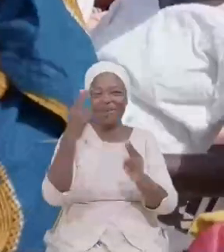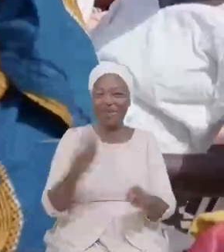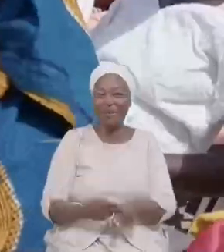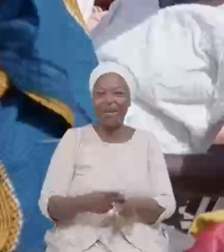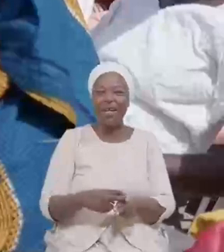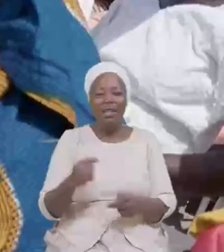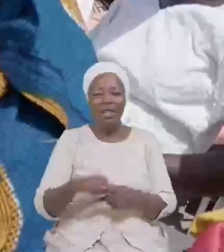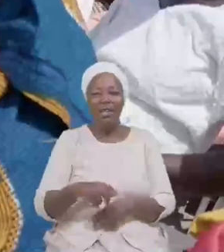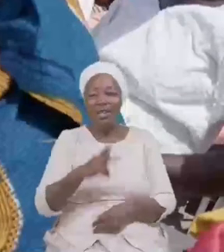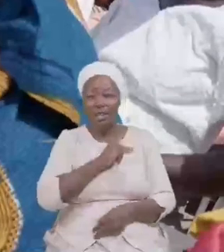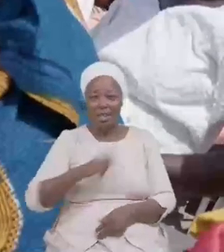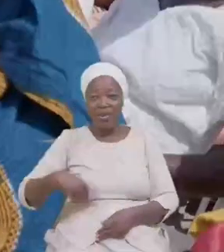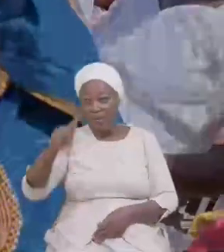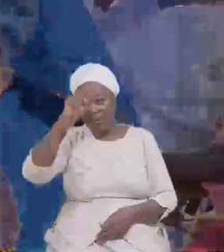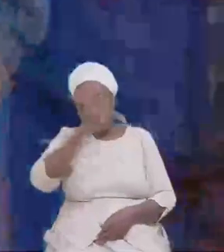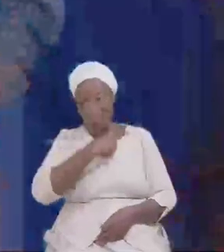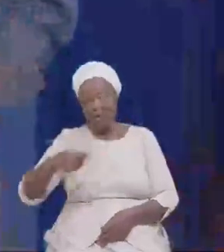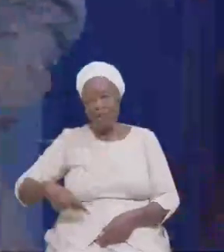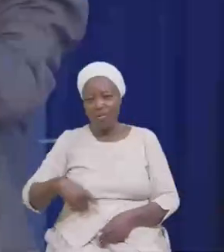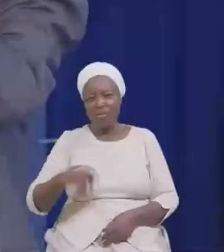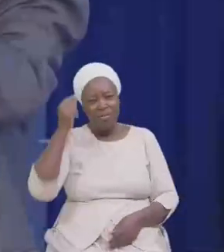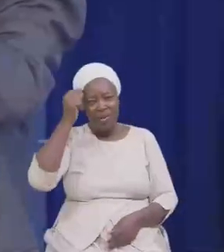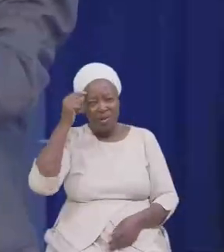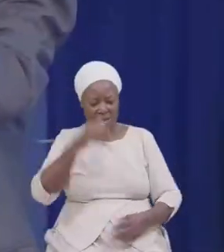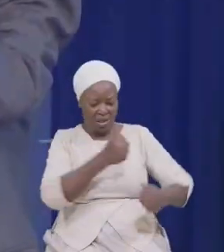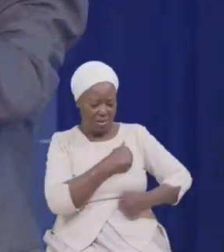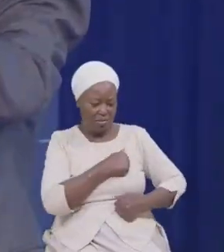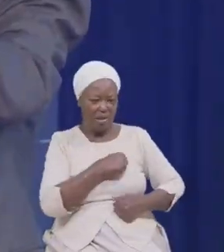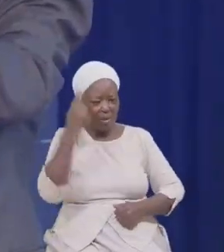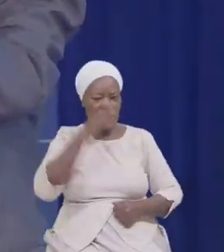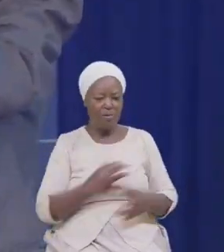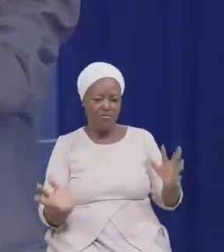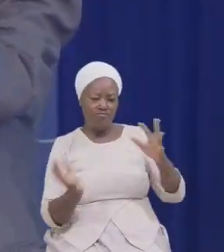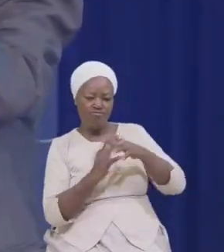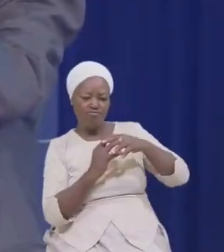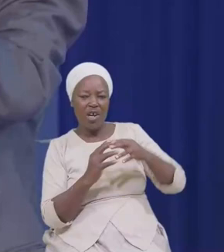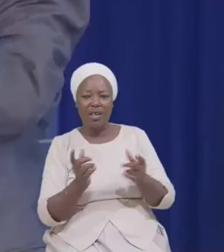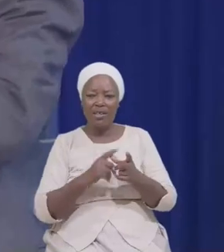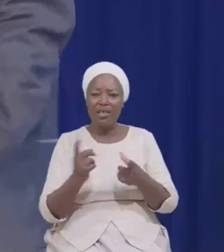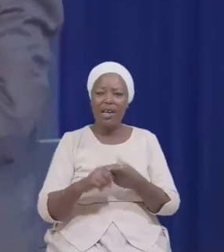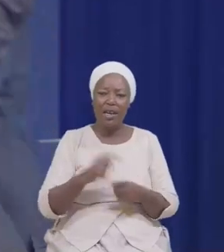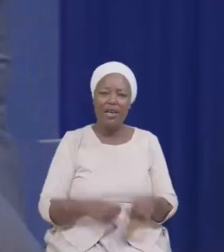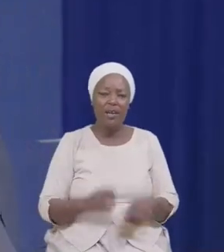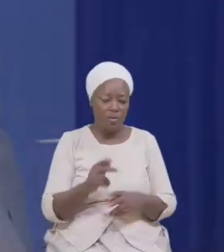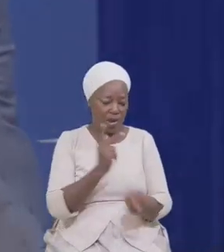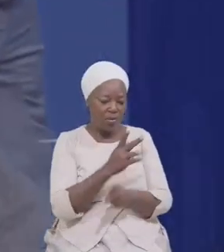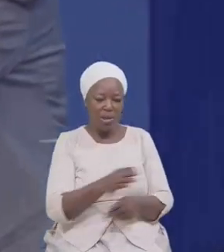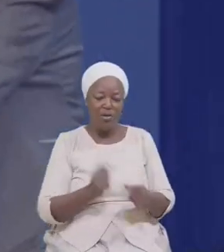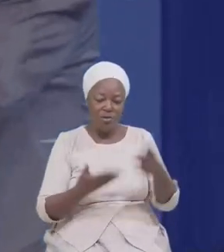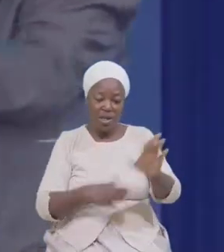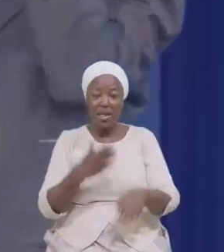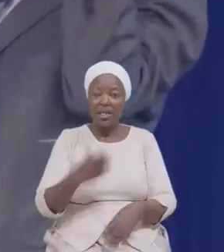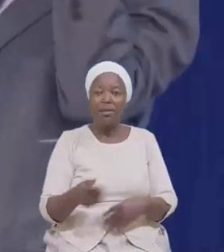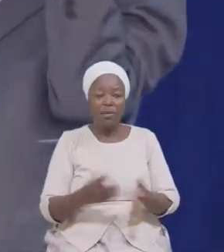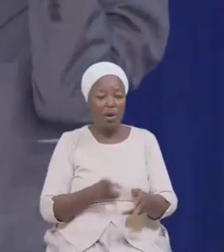pensait. L'armée pensait qu'ils vont te piéger. Qu'ils vont t'enfoncer. Que tu vas mourir là. Et ils se sont précipités